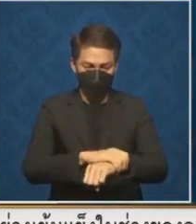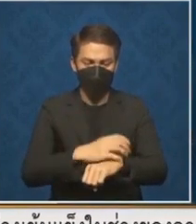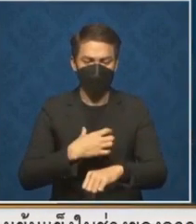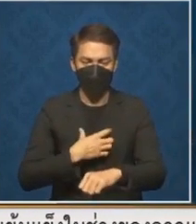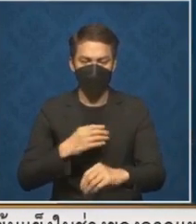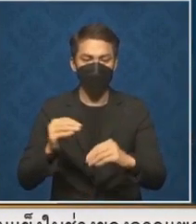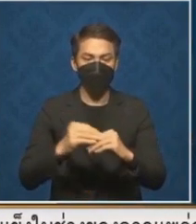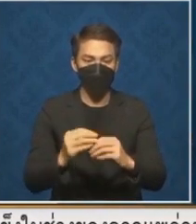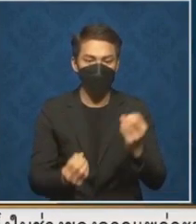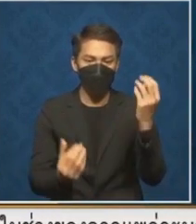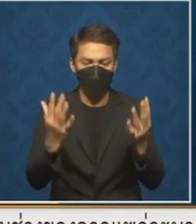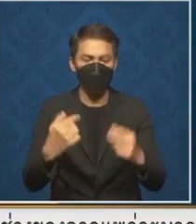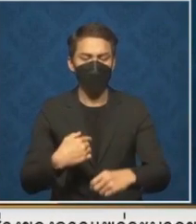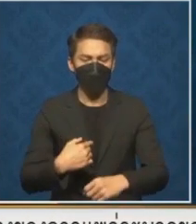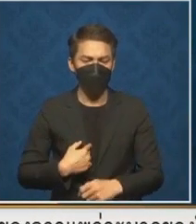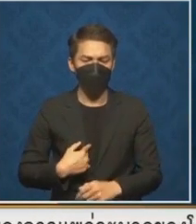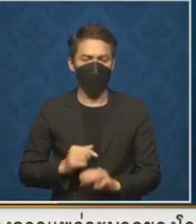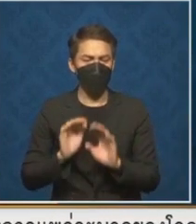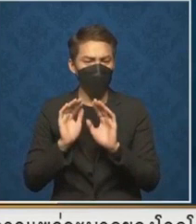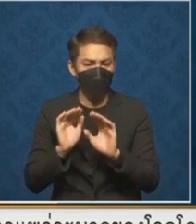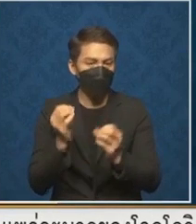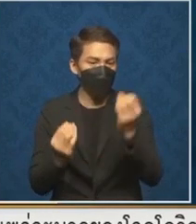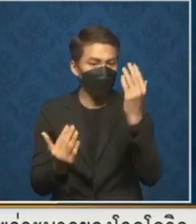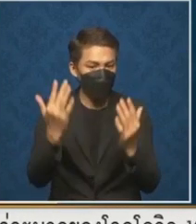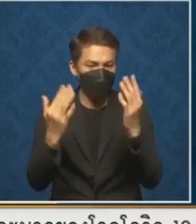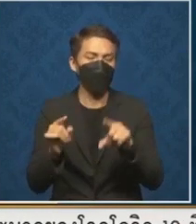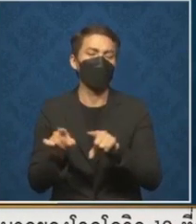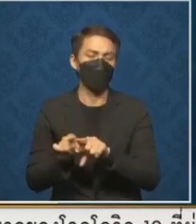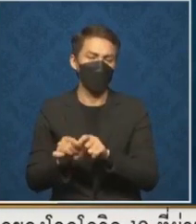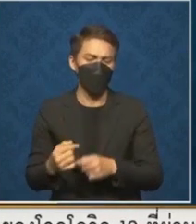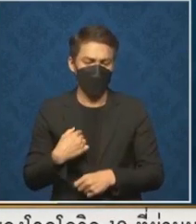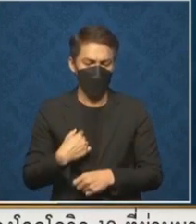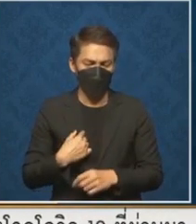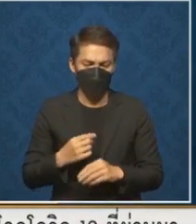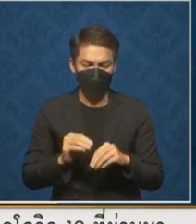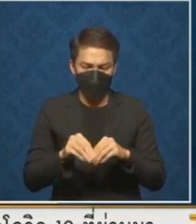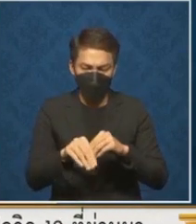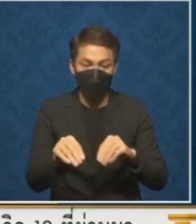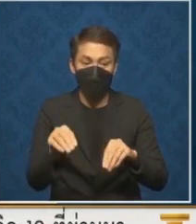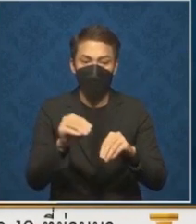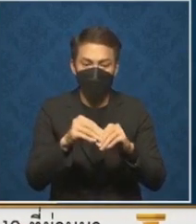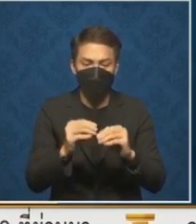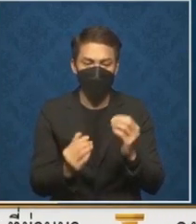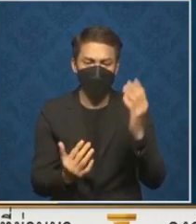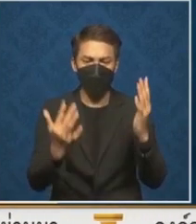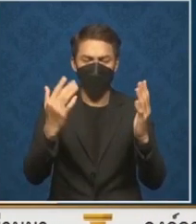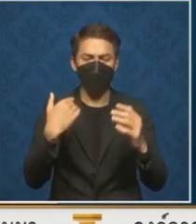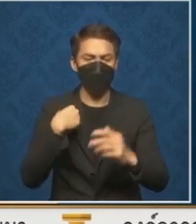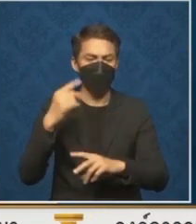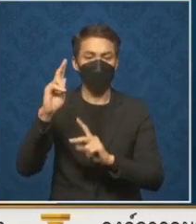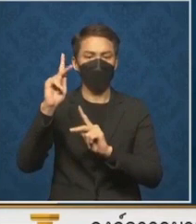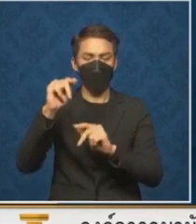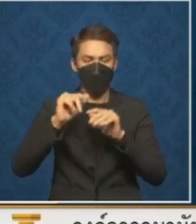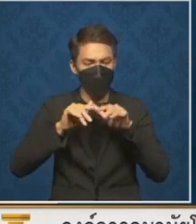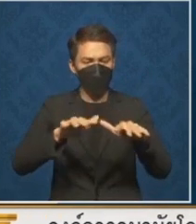วก็ต้องการเพิ่มป่าผมเนี่เป็ัอนดุรัษเหมกันคิดวจะเพ่มพนที่ป่าก็มีการถแลงข่าวจน